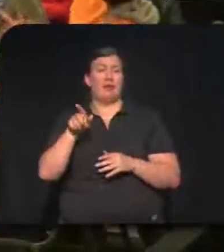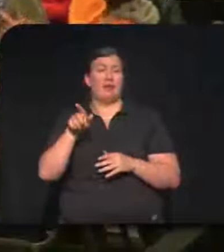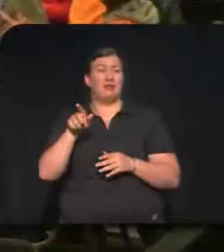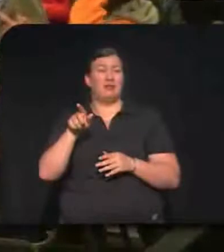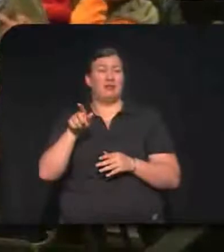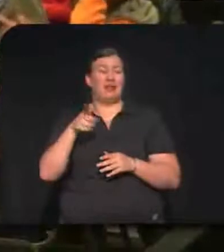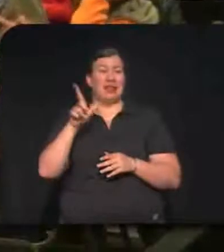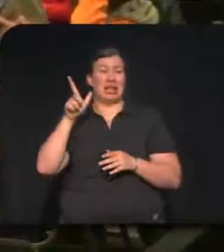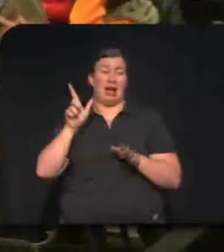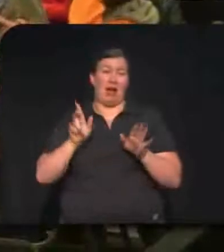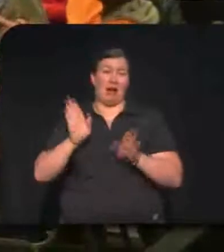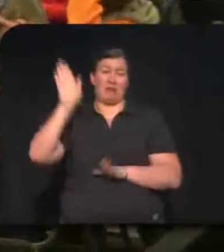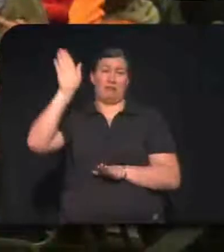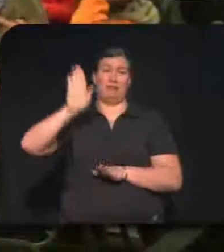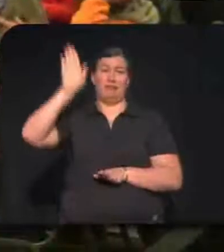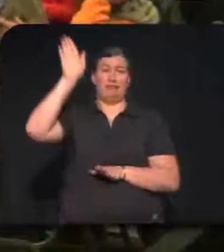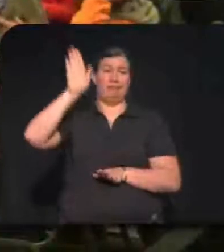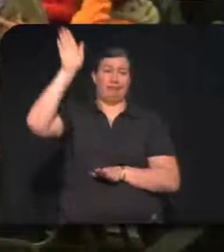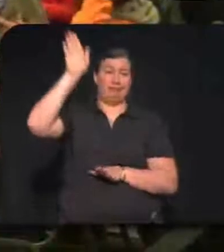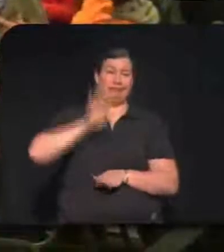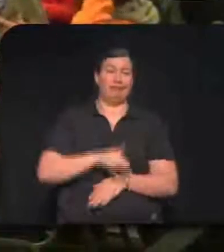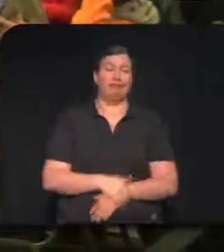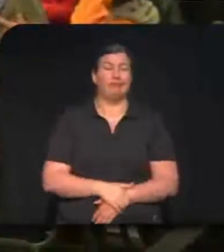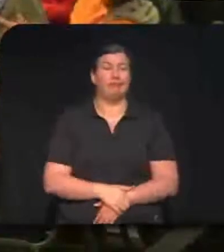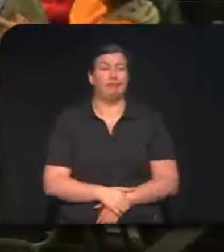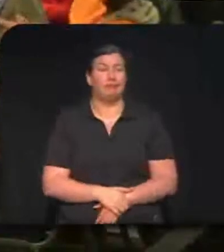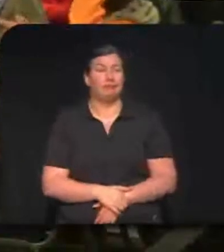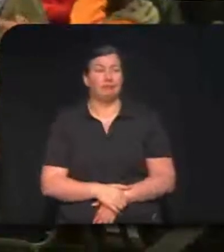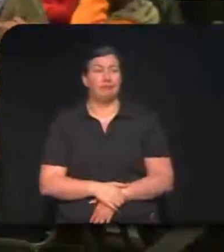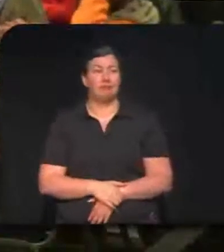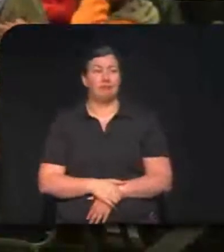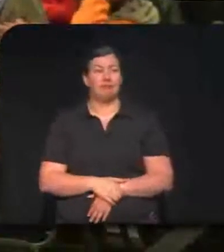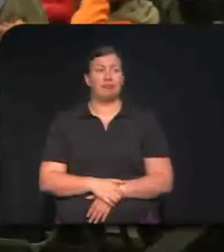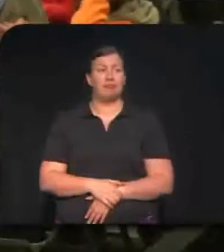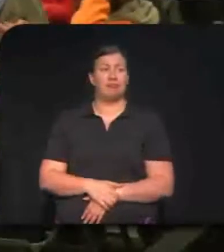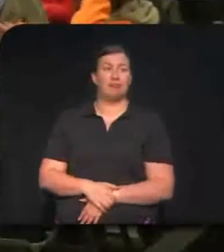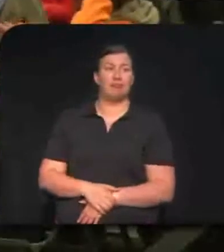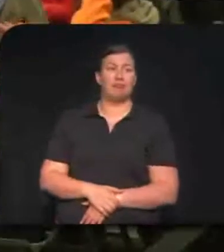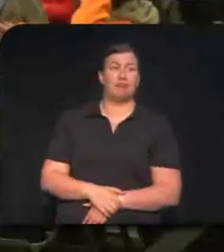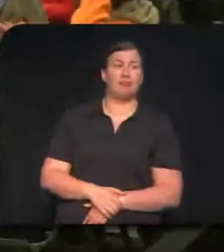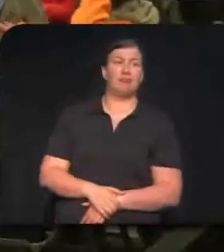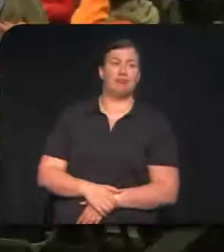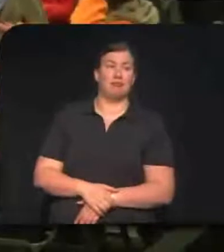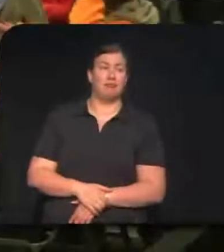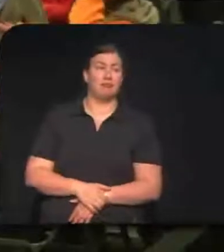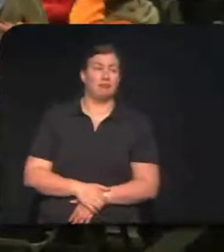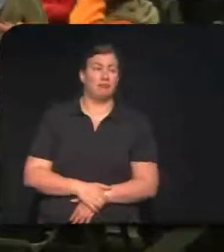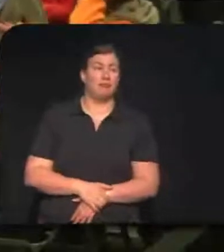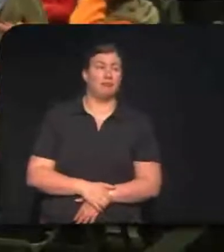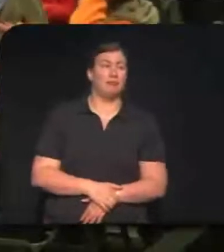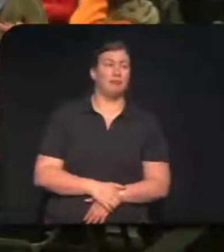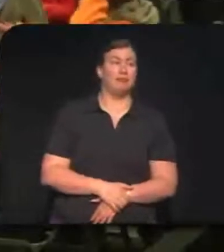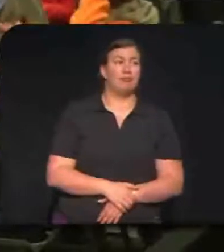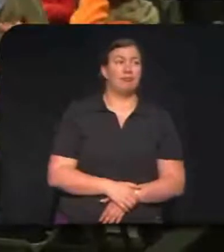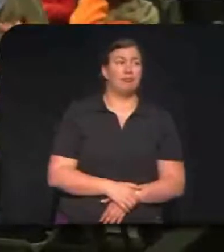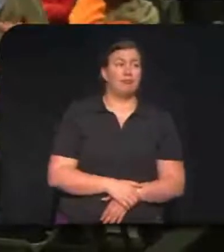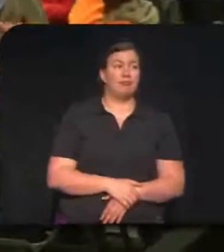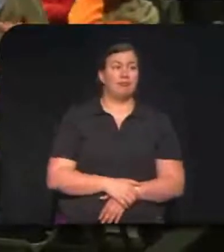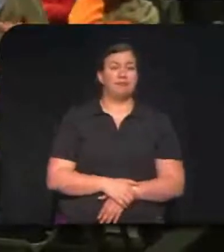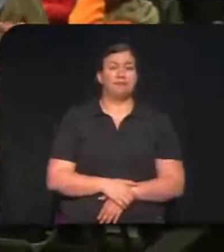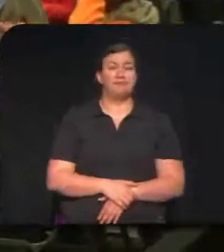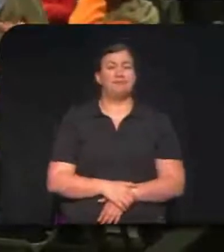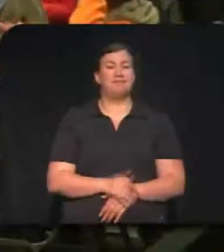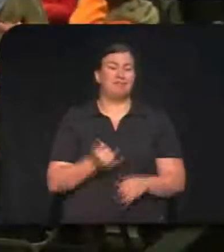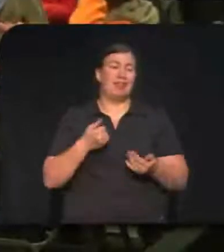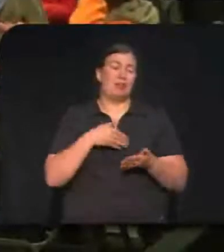gut ich sehe hier schon einige gehobene lila Karten aber noch ist leider lange nicht die Zeit weil wir machen jetzt erstmal